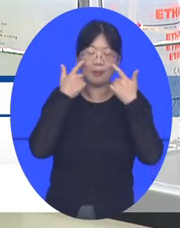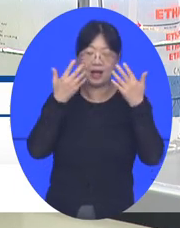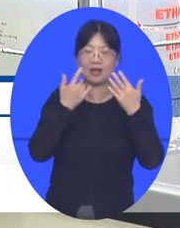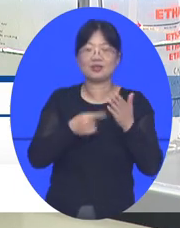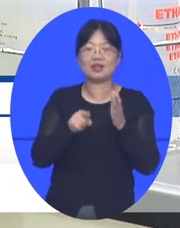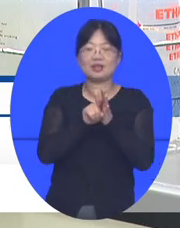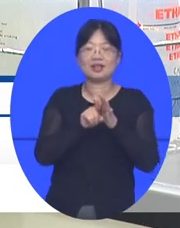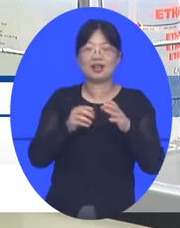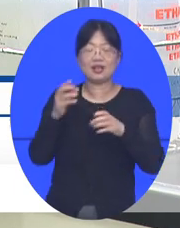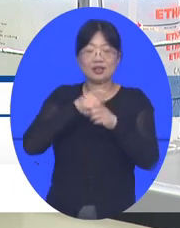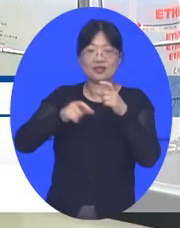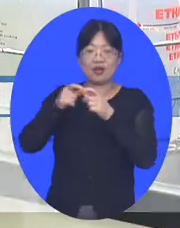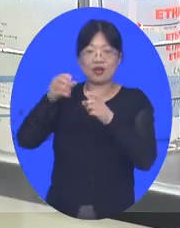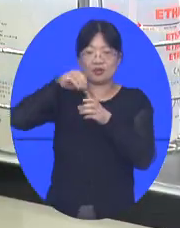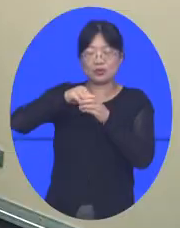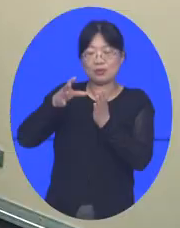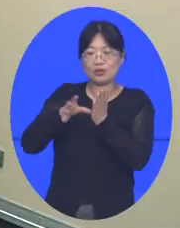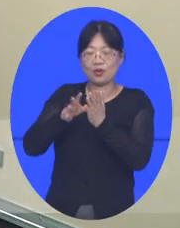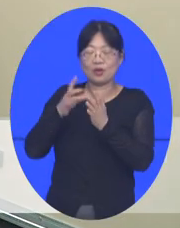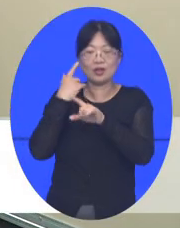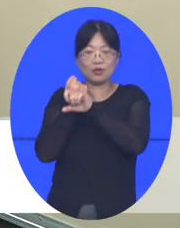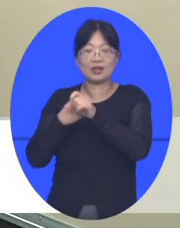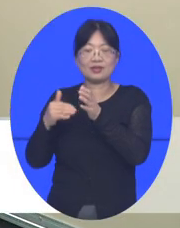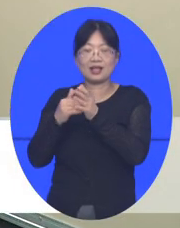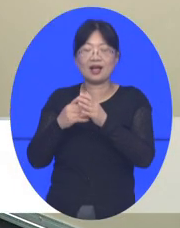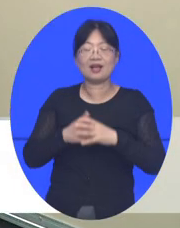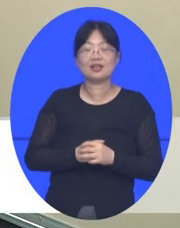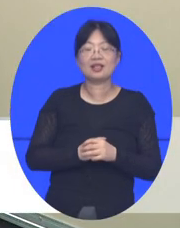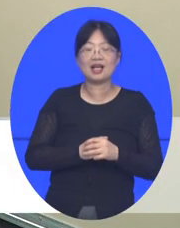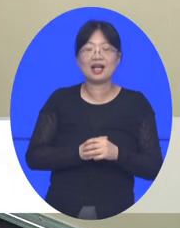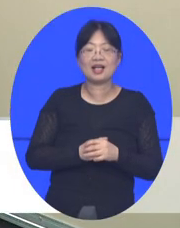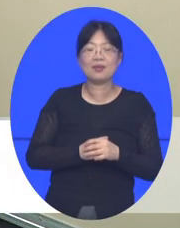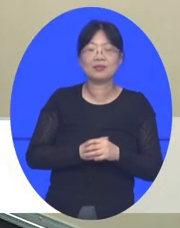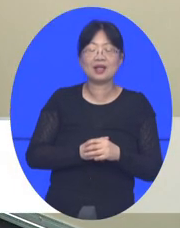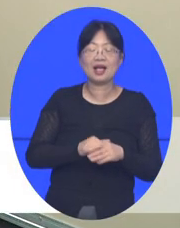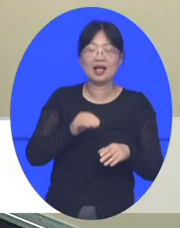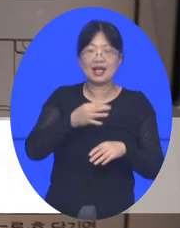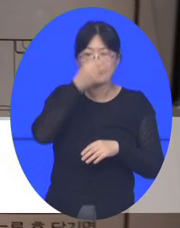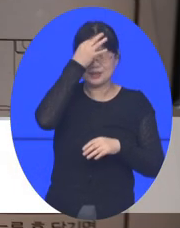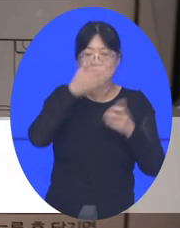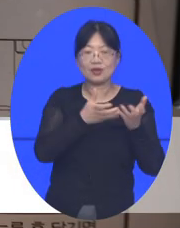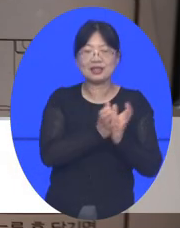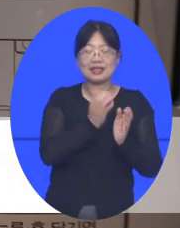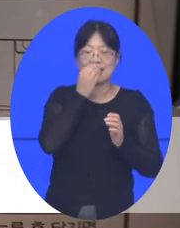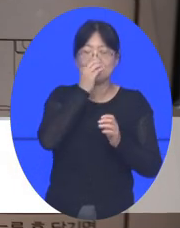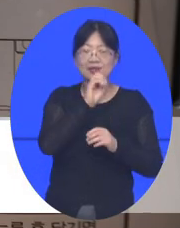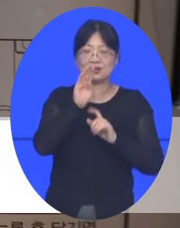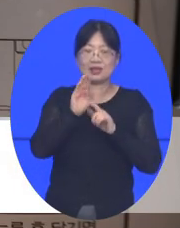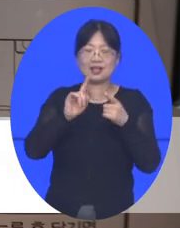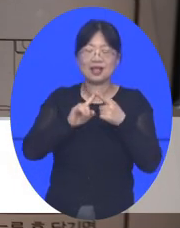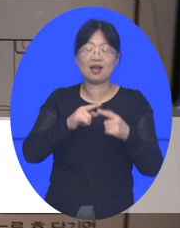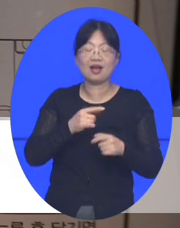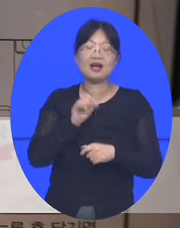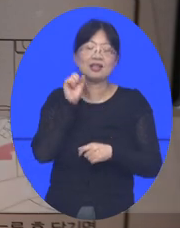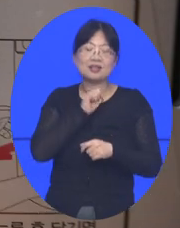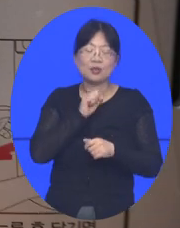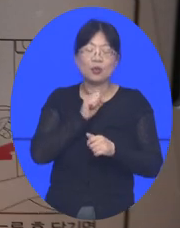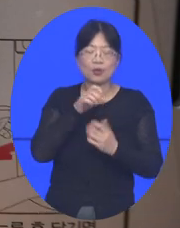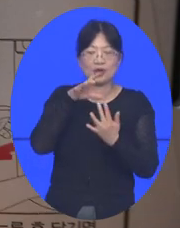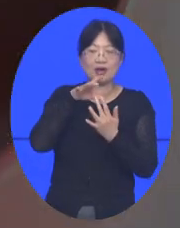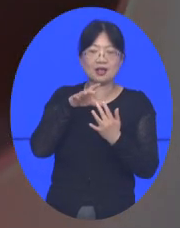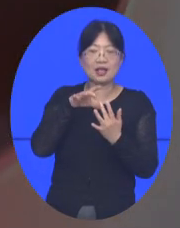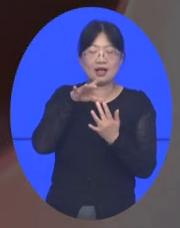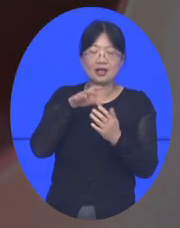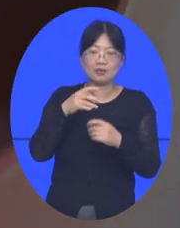있는 그 첨가물을 저희가. 도 농업기술원은 딸기 맥주에 대한 기호도를 평가해 앞으로 지역 특화 작목을